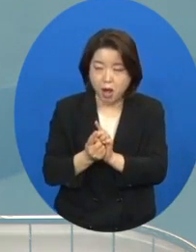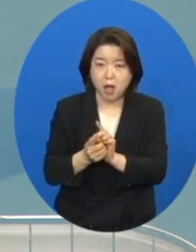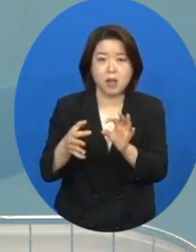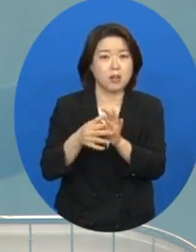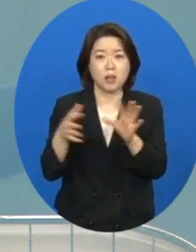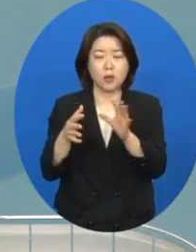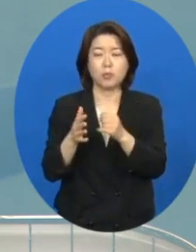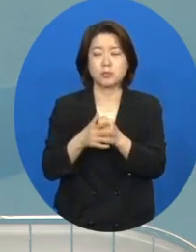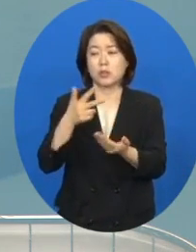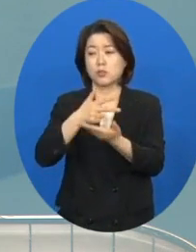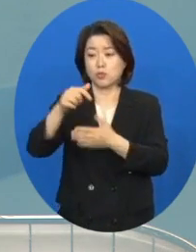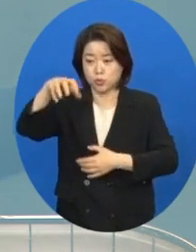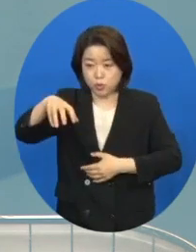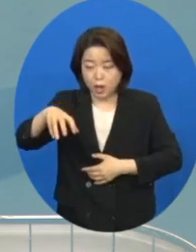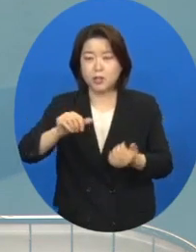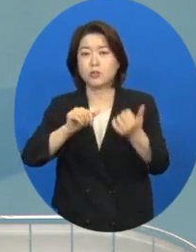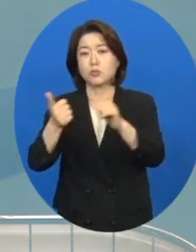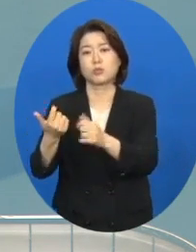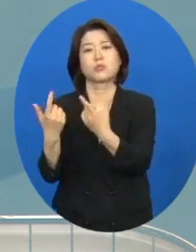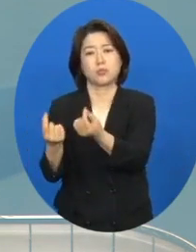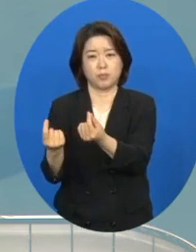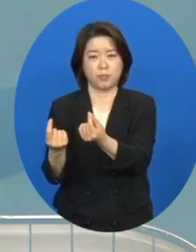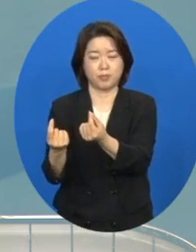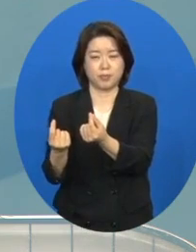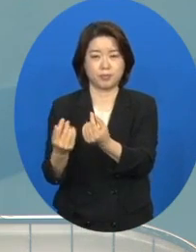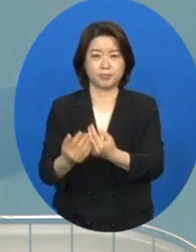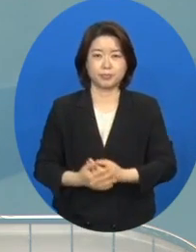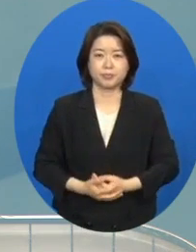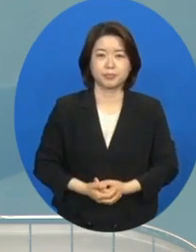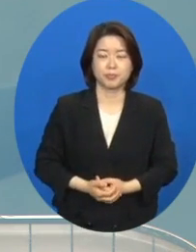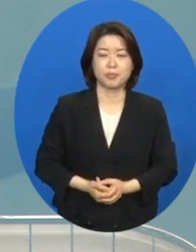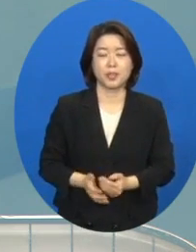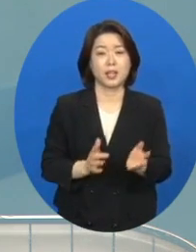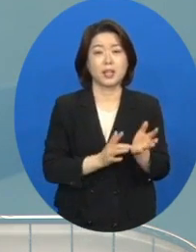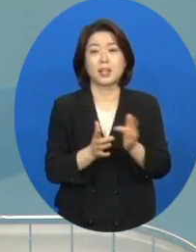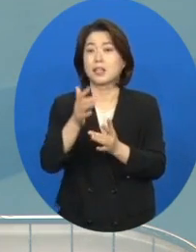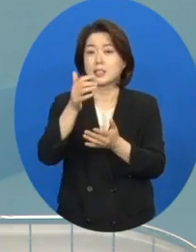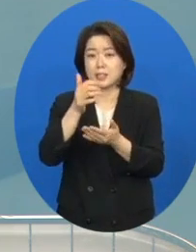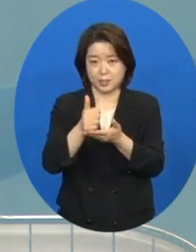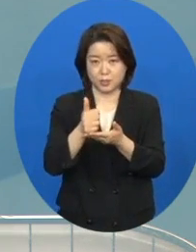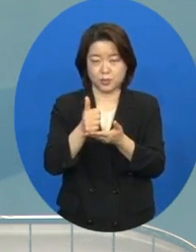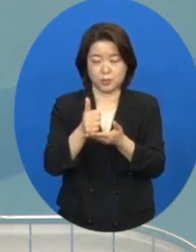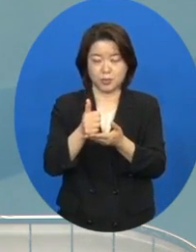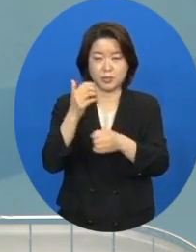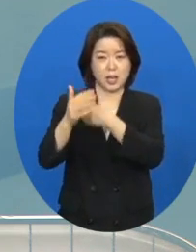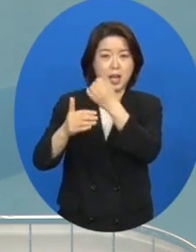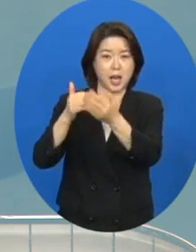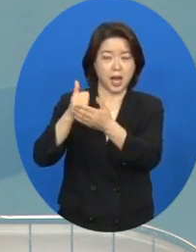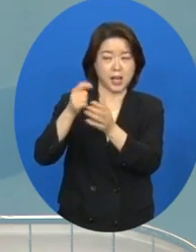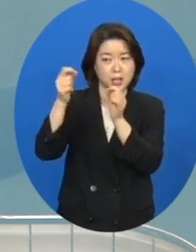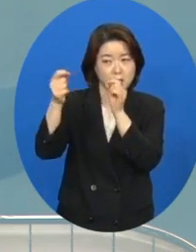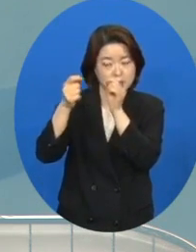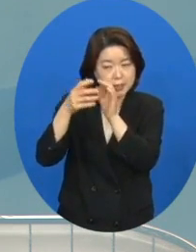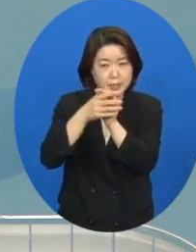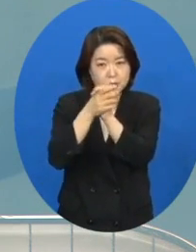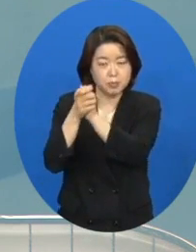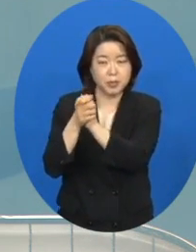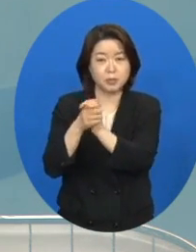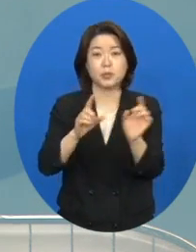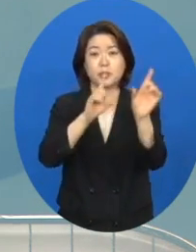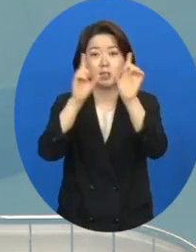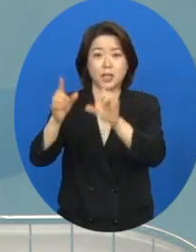주 안에서 죽는 거죠. 예수님은 하나님과의 친밀함 속에서